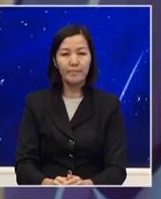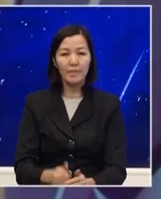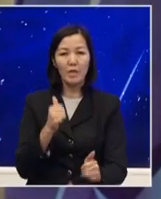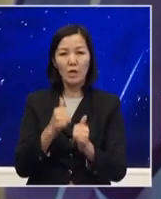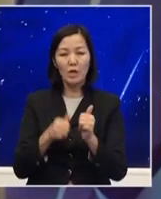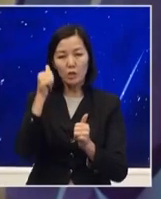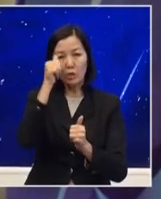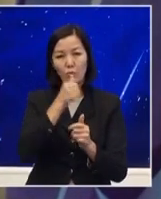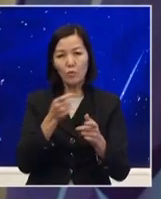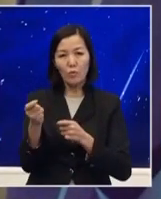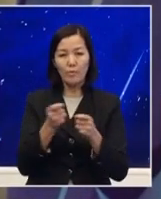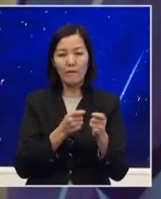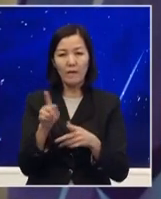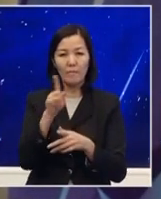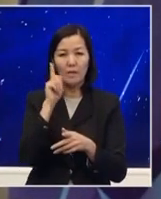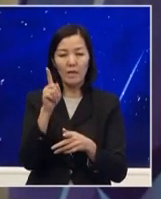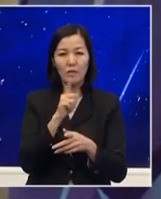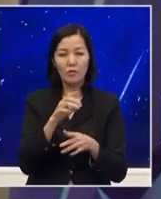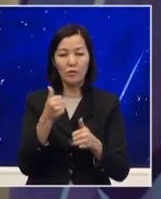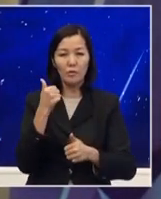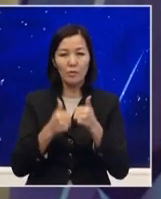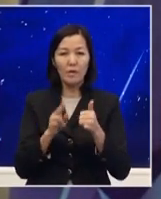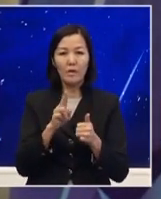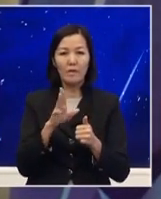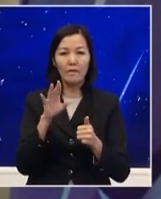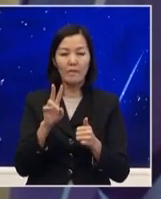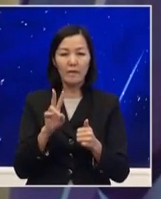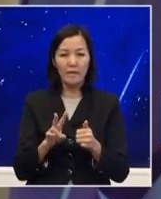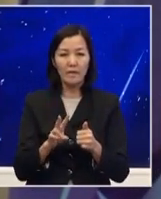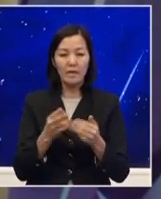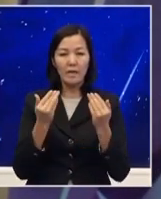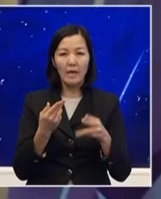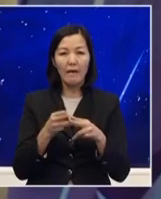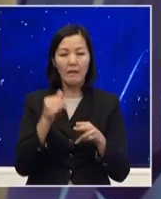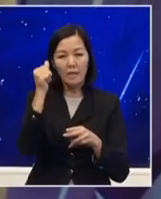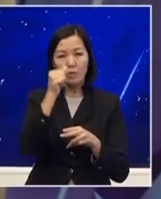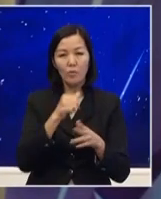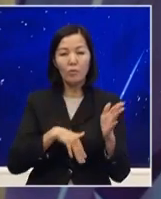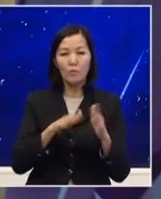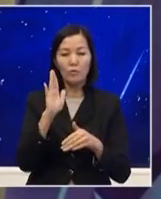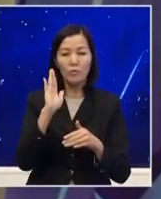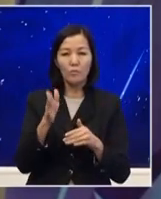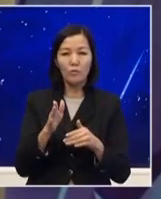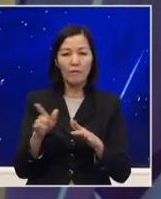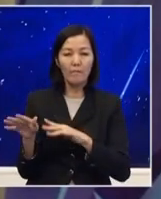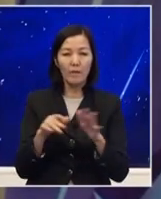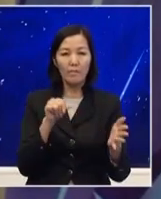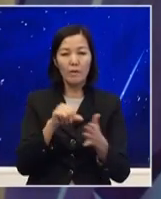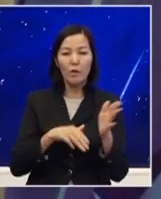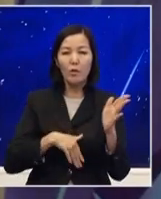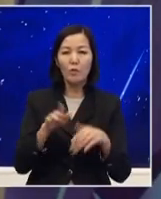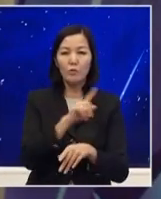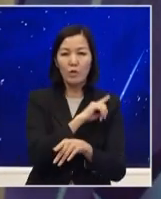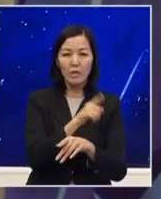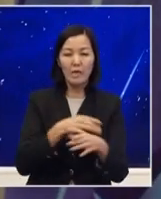Ежегодно управление по делам молодежи проводит конкурс по КВН. Мы решили, что и этот год не станет исключением. В мероприятии участвуют лучшие из